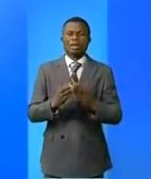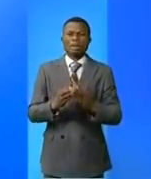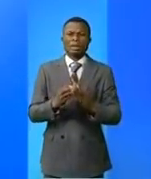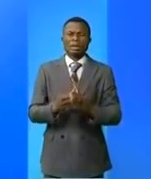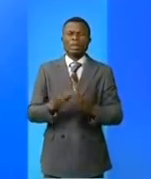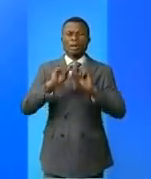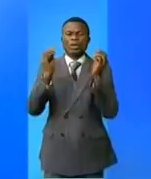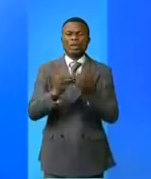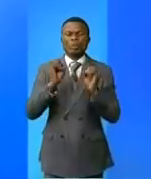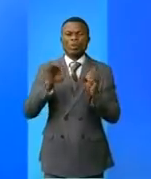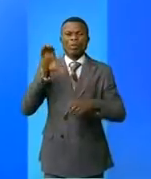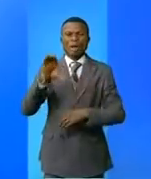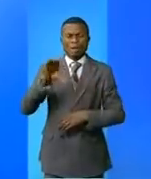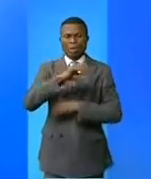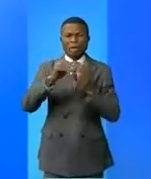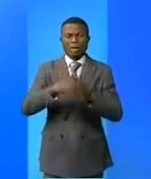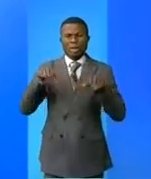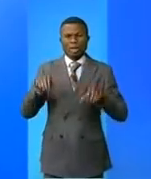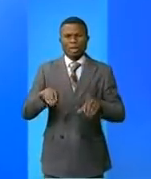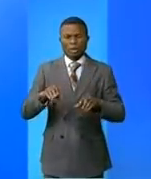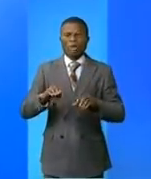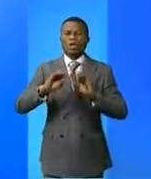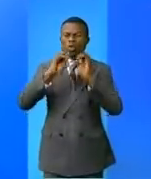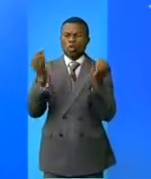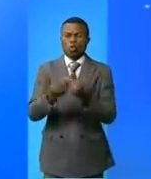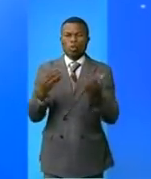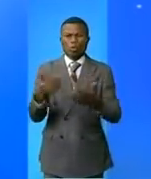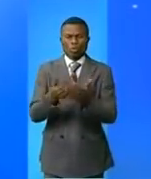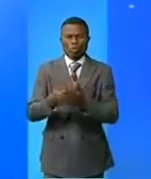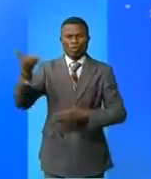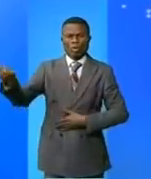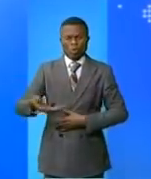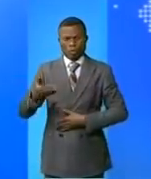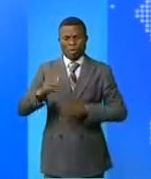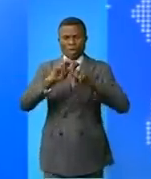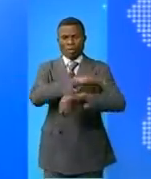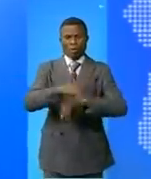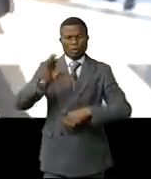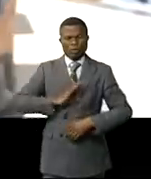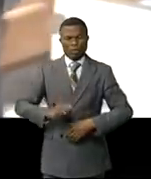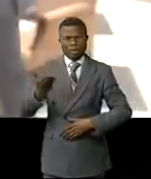nouvelle équipe de la Banque centrale du Congo. La nouvelle équipe a été reçue hier au Palais de la Nation. Regardez.